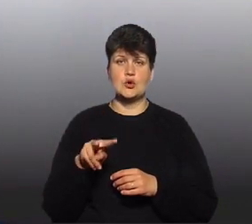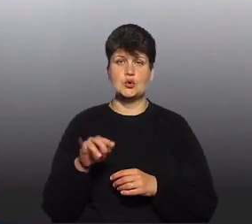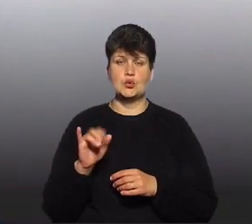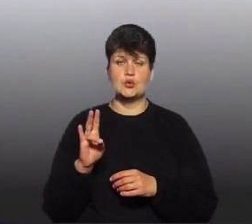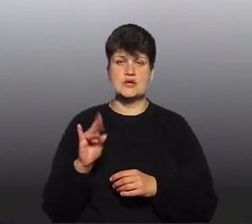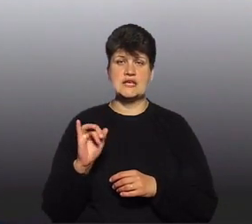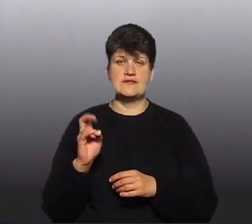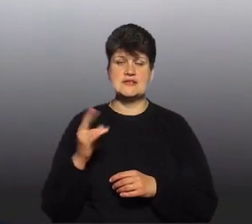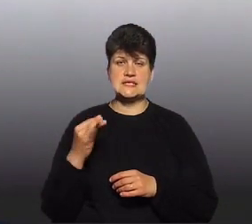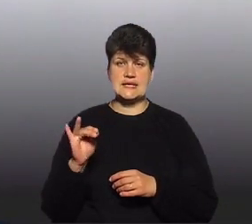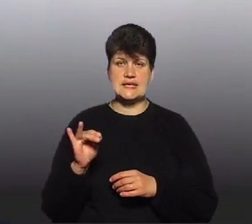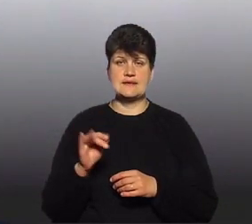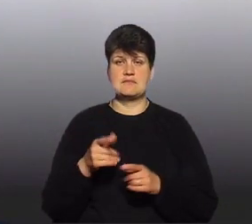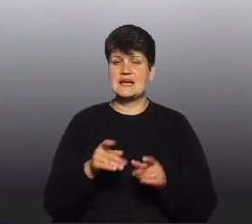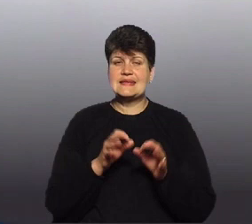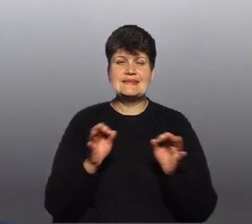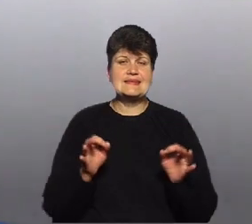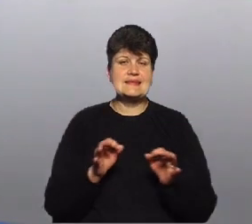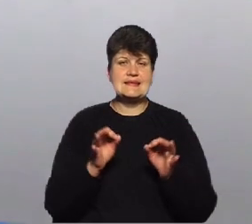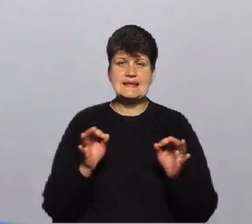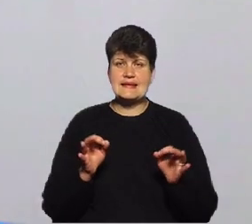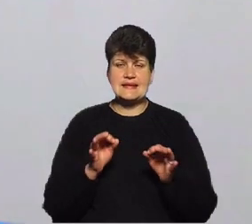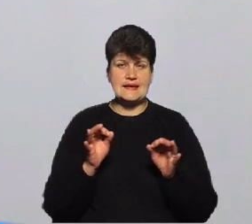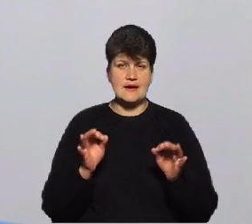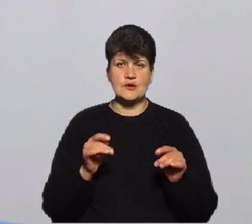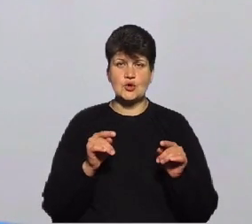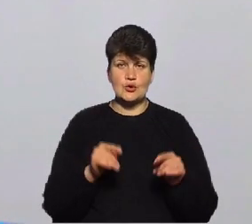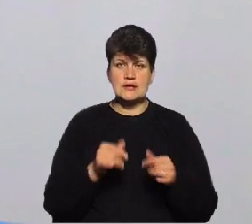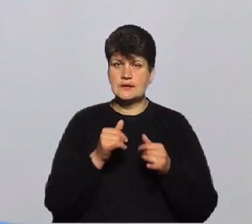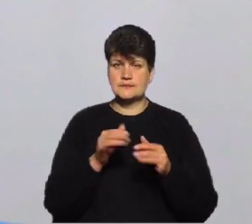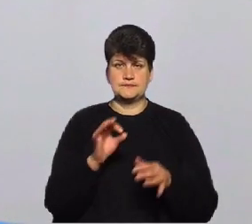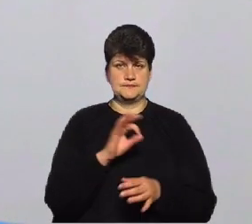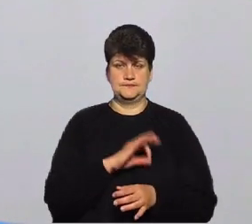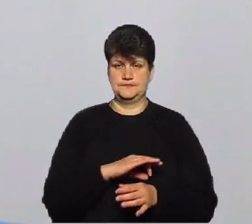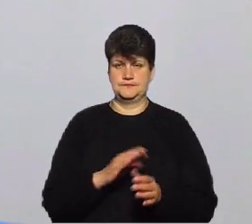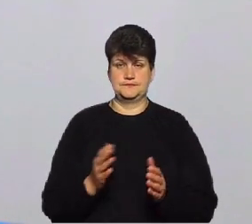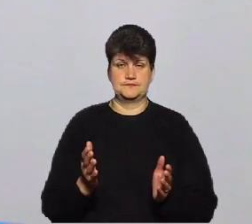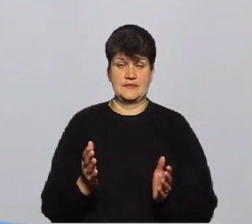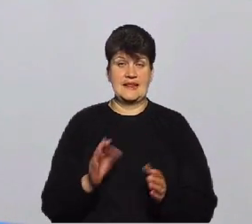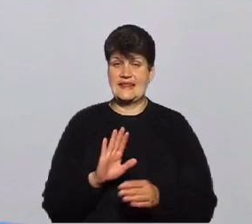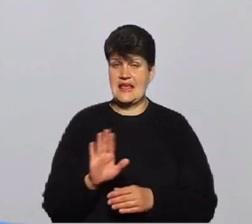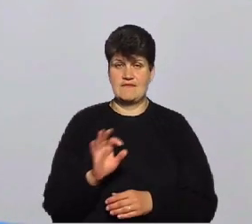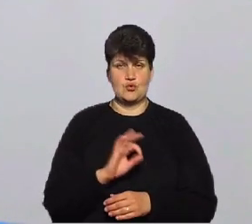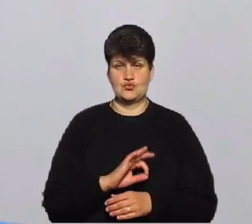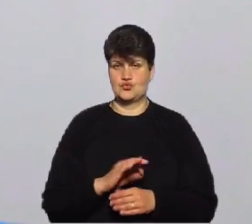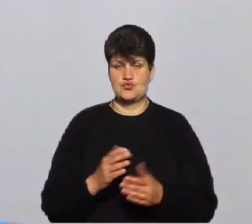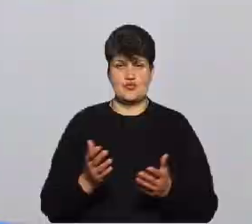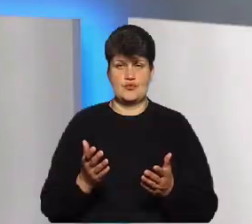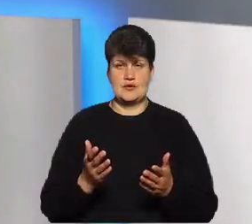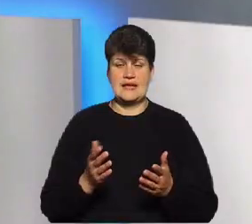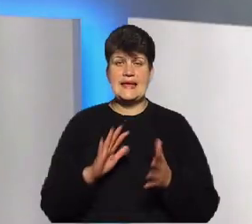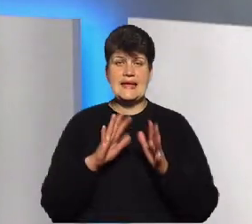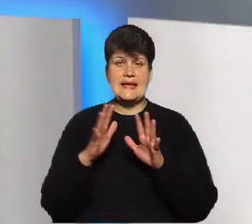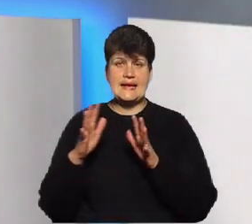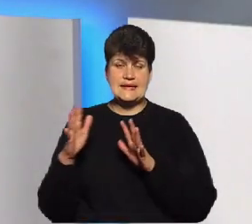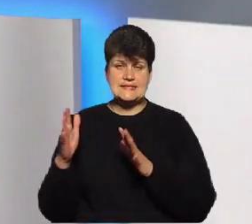Його, в принципі, ми ніяк з господарської точки зору і не мали би використовувати, так? І не використовуємо. І також є ліси недержавні, там